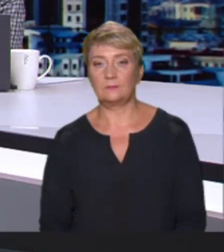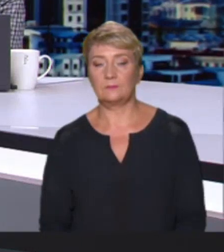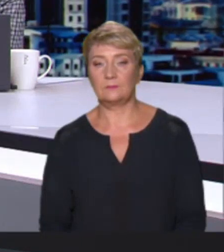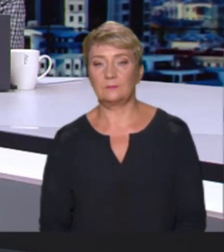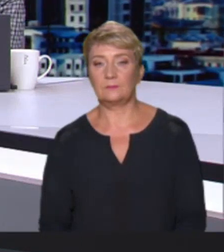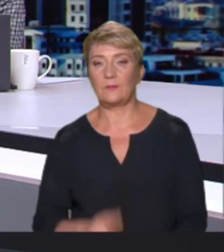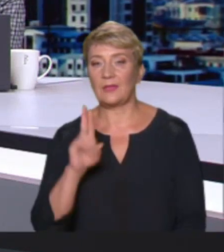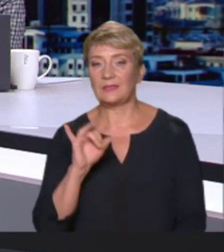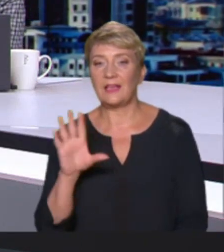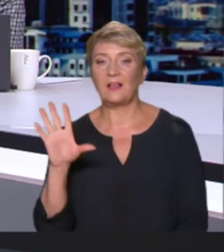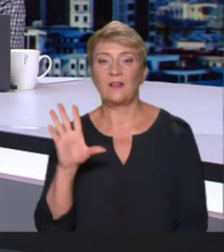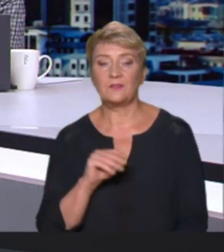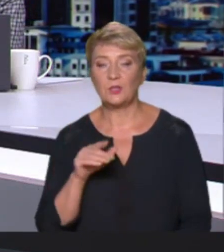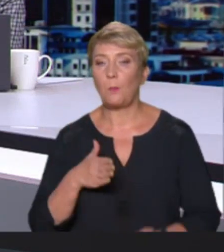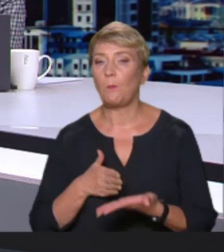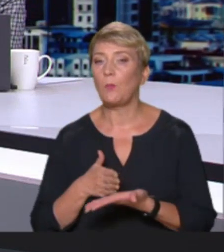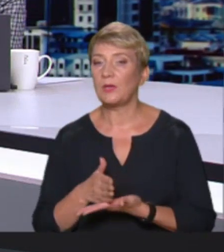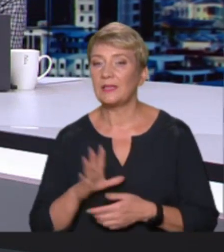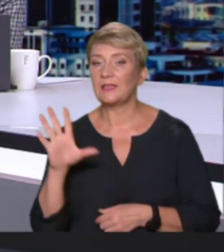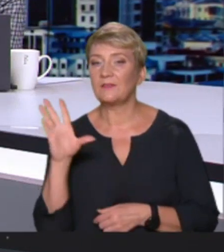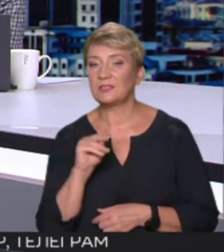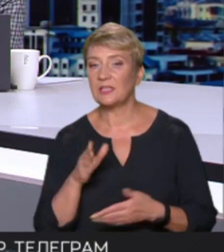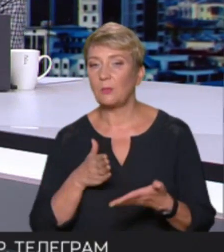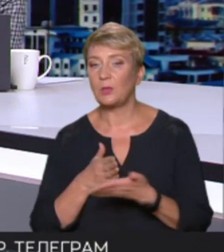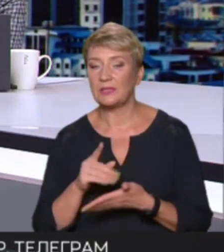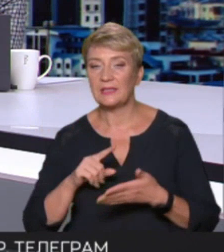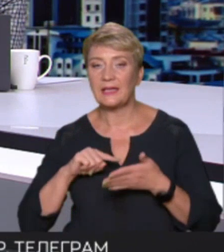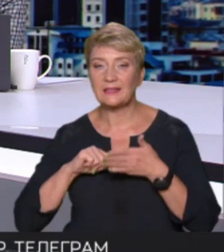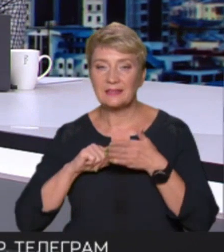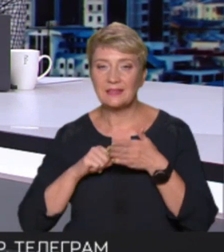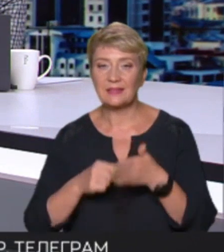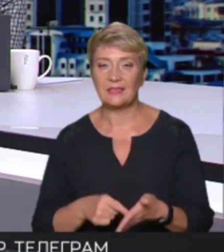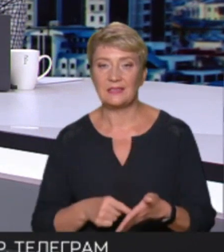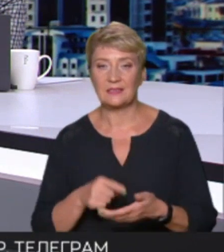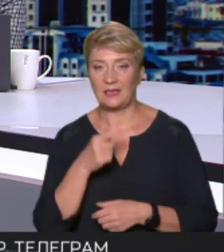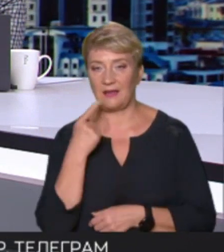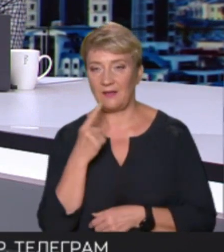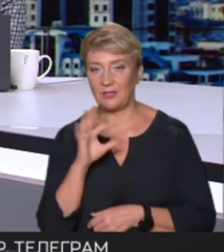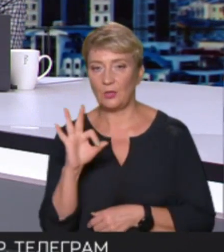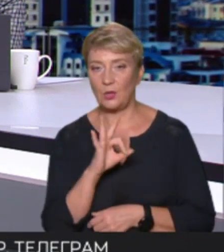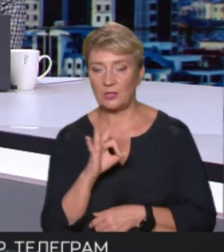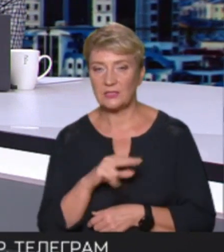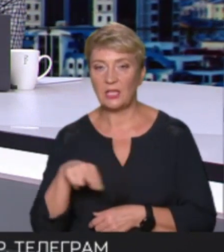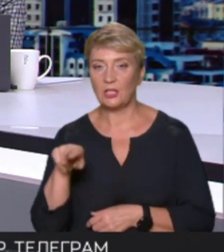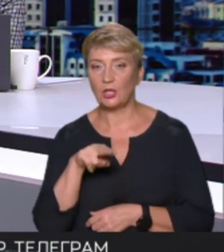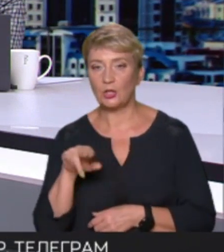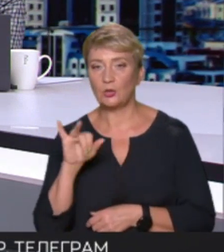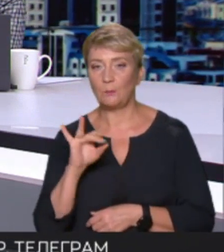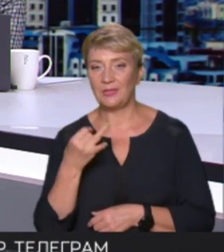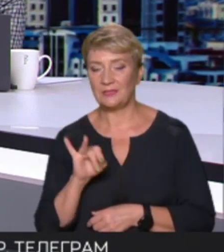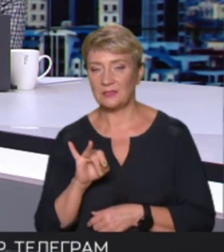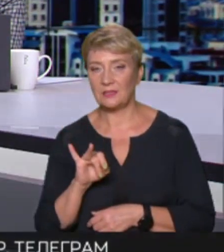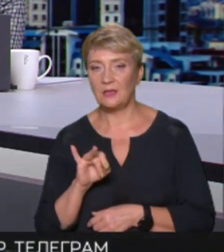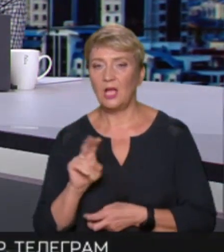Це все політика, це все політичний тиск, каже Олександр Дубінський. Так, ти що? Так, твердить він, що